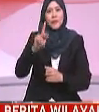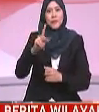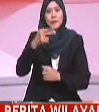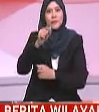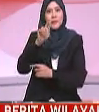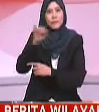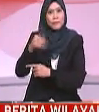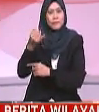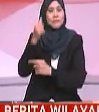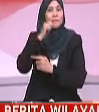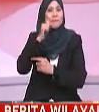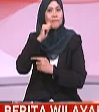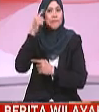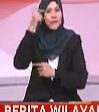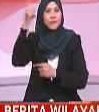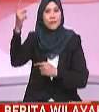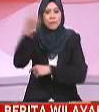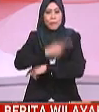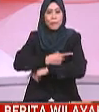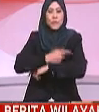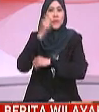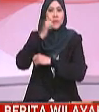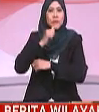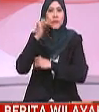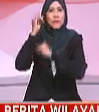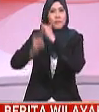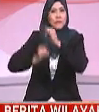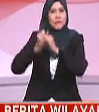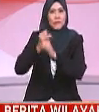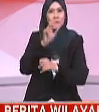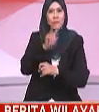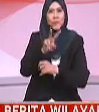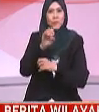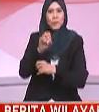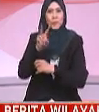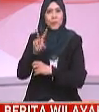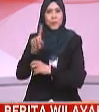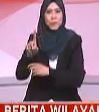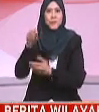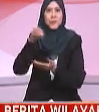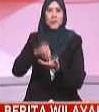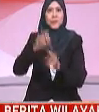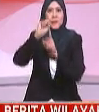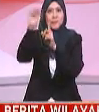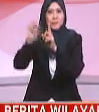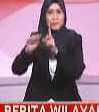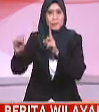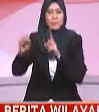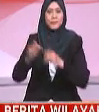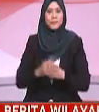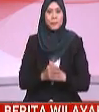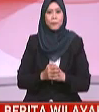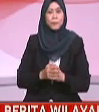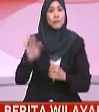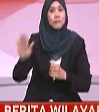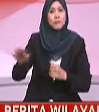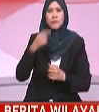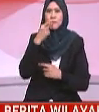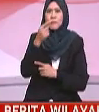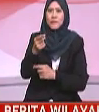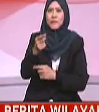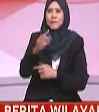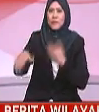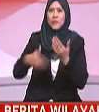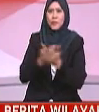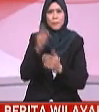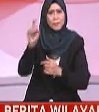Wanita Inspirasi Sempena Hari Wanita Antarabangsa 2021 di Sandakan. Dalam perkembangan lain, beliau menggesa wanita